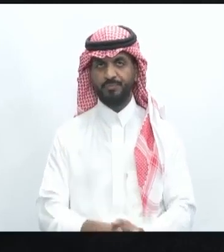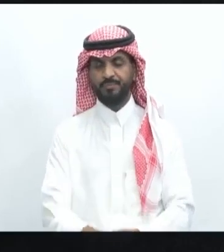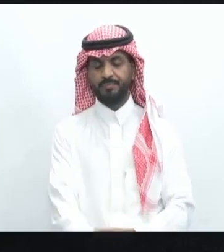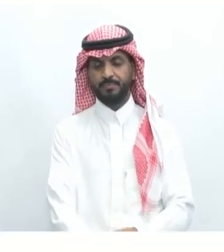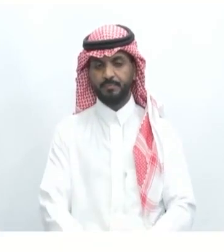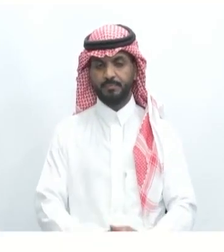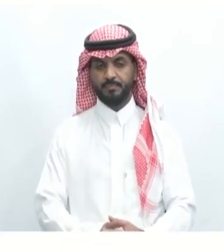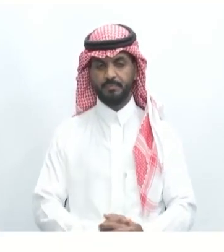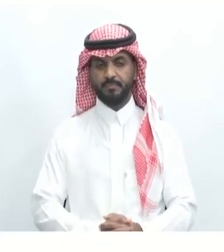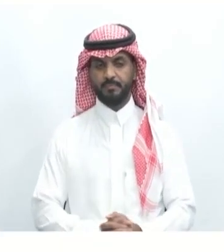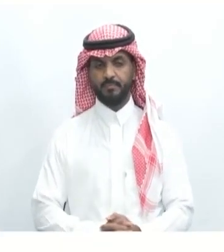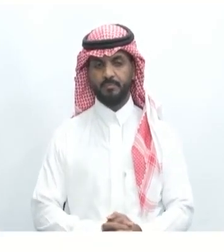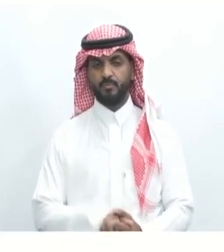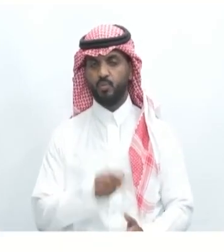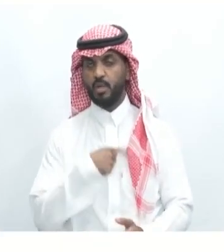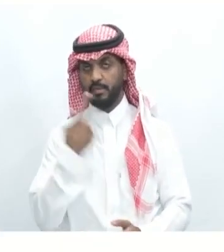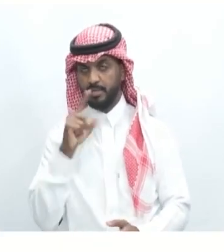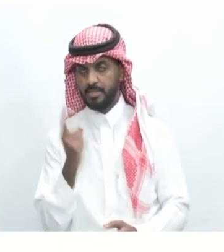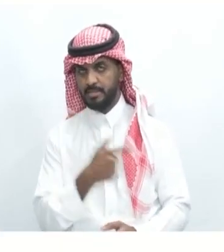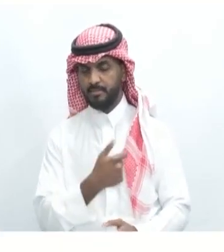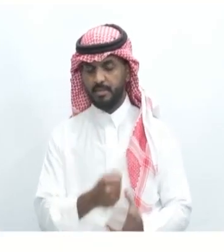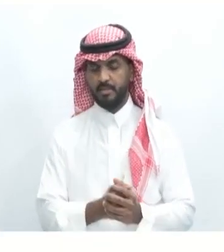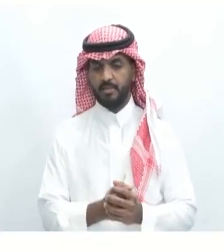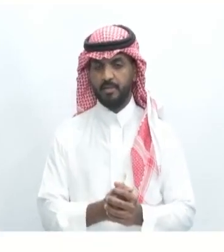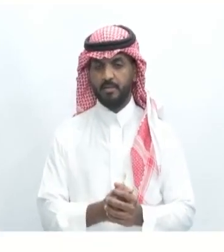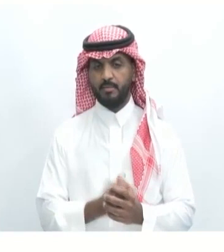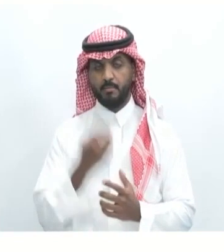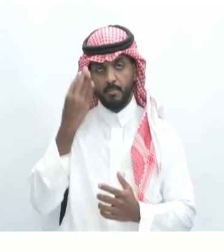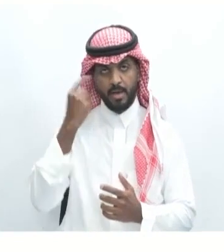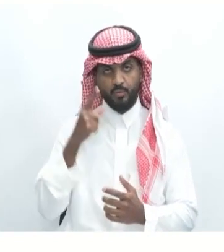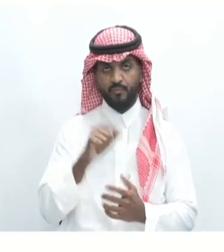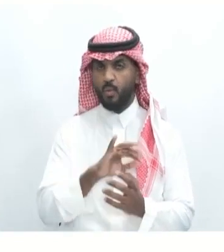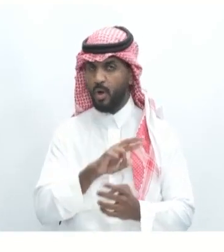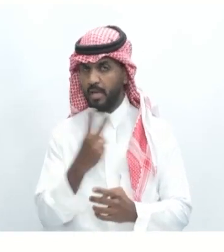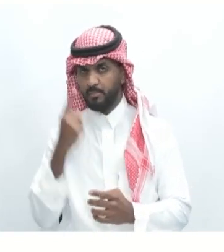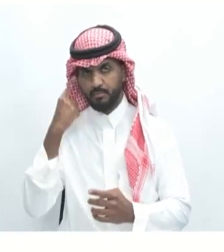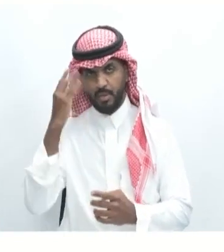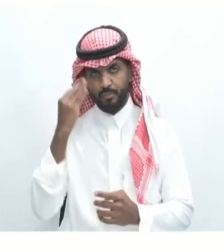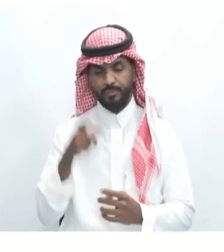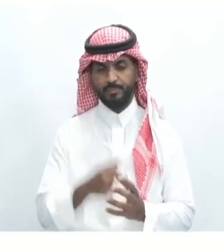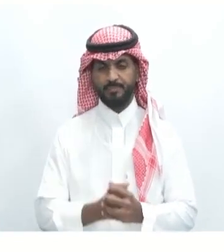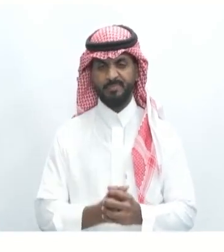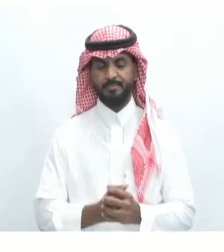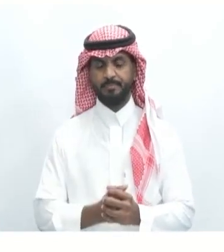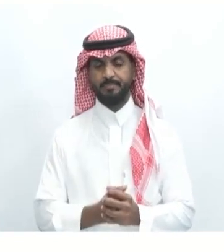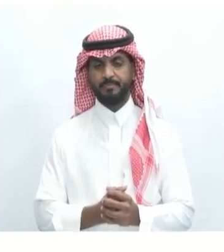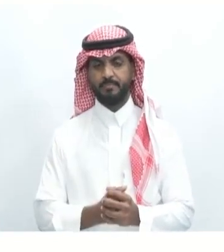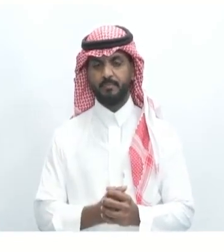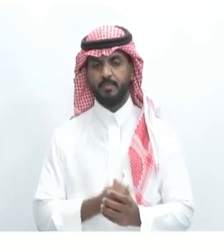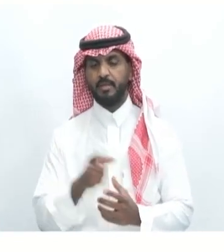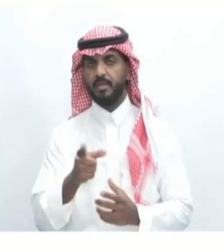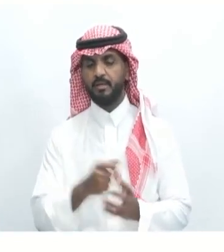احسنتم ممتاز نلاحظ انها اسماء معارف ام نكرات ممتاز نقول